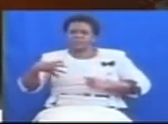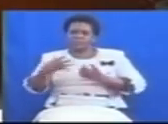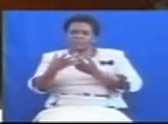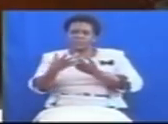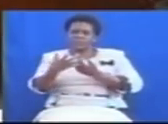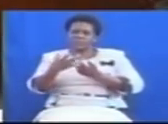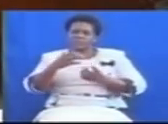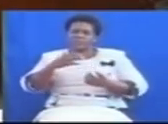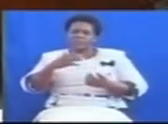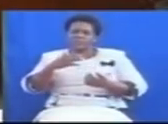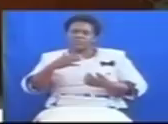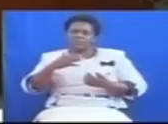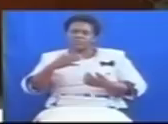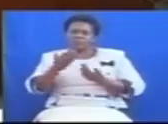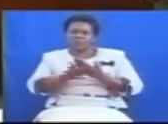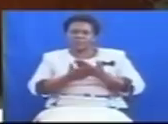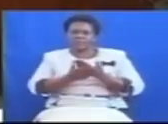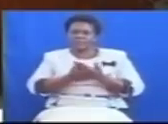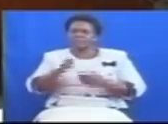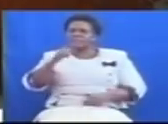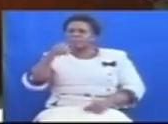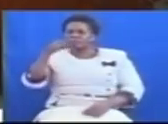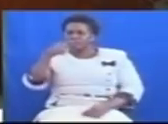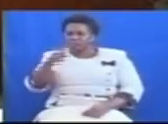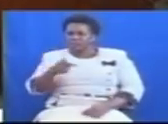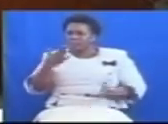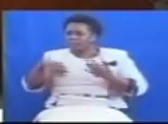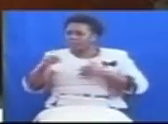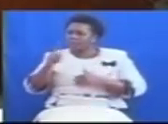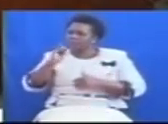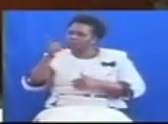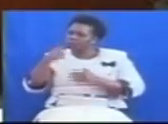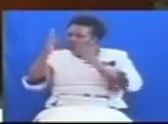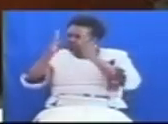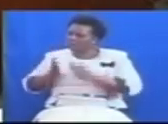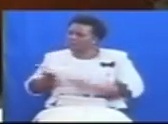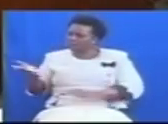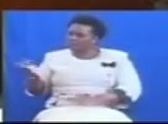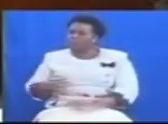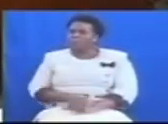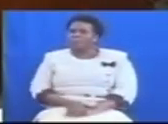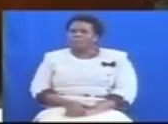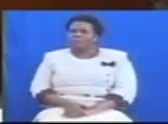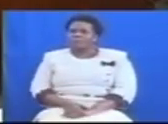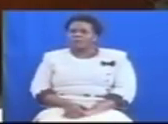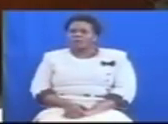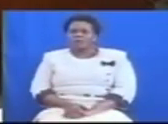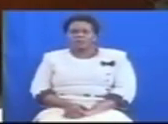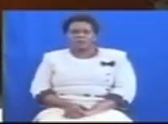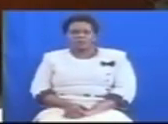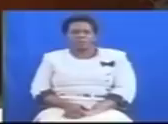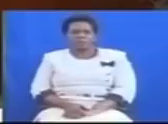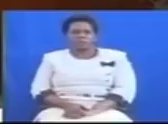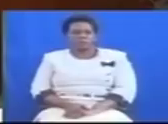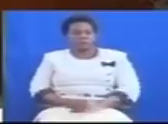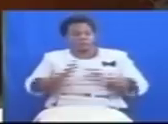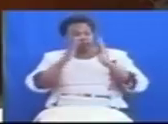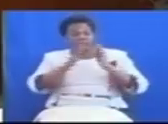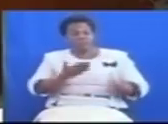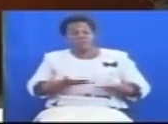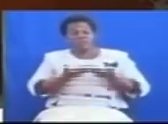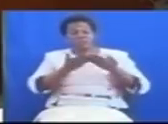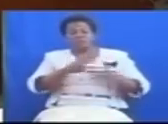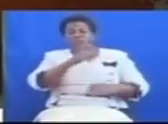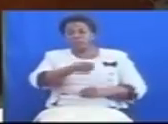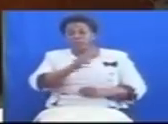Rais TAMISEMI, naomba kujibu swali la nyongeza la Mheshimiwa Catherine Magige kama ifuatavyo. Mheshimiwa Naibu Spika,